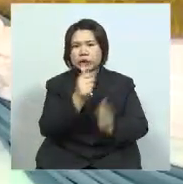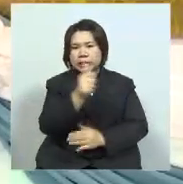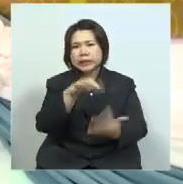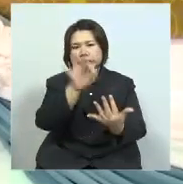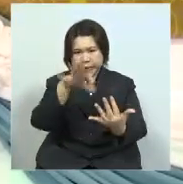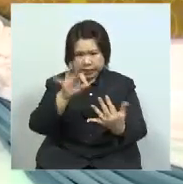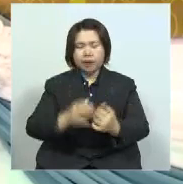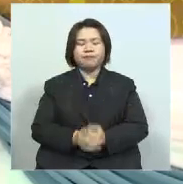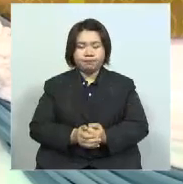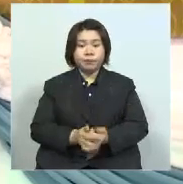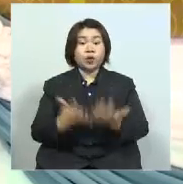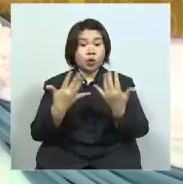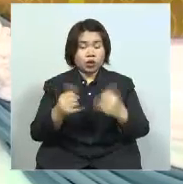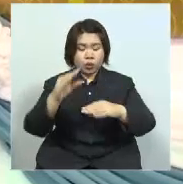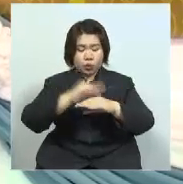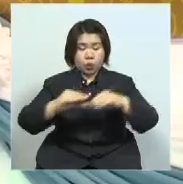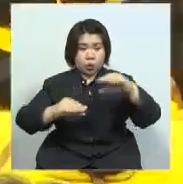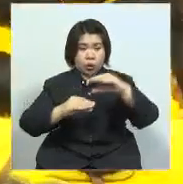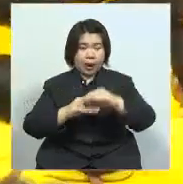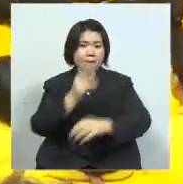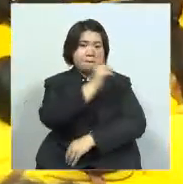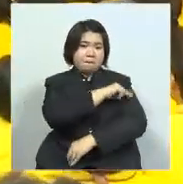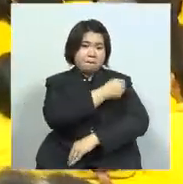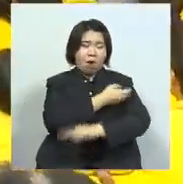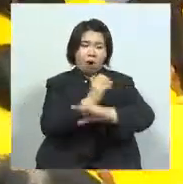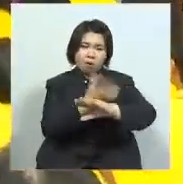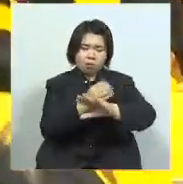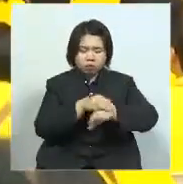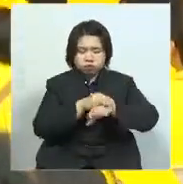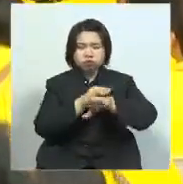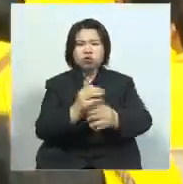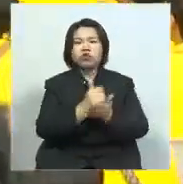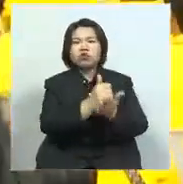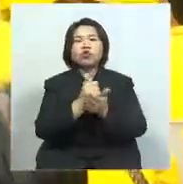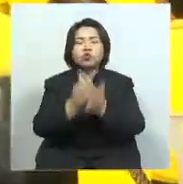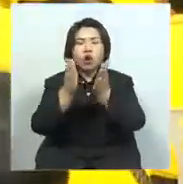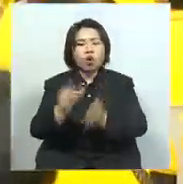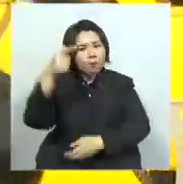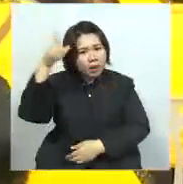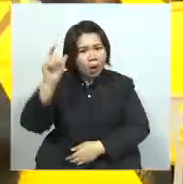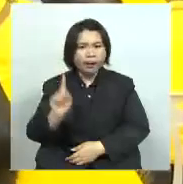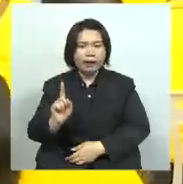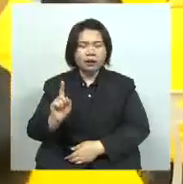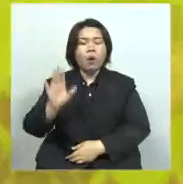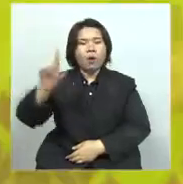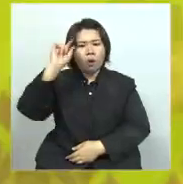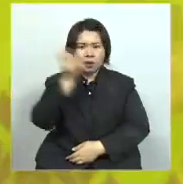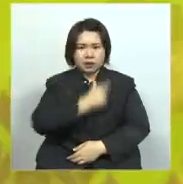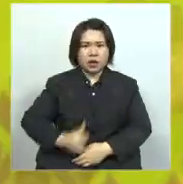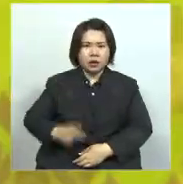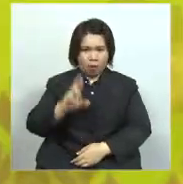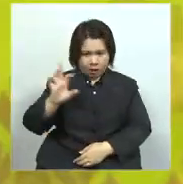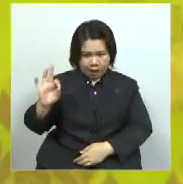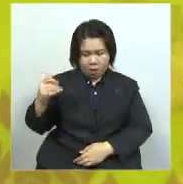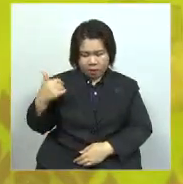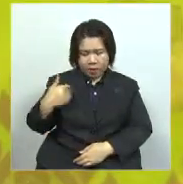หน่วยการแพทย์เคลื่อนที่เพื่อสานต่อพระราชปณิธานในหลวงรัชกาลที่9ก็ขอให้ประชาชนใช้การบริการสุขภาพนี้อย่างเท่า